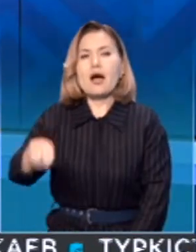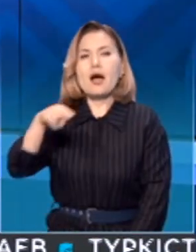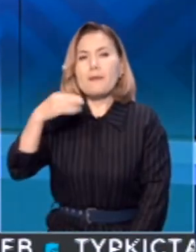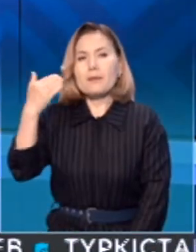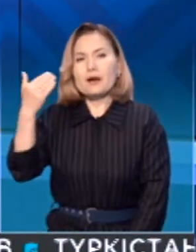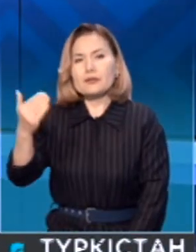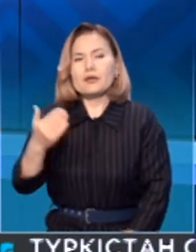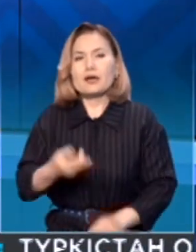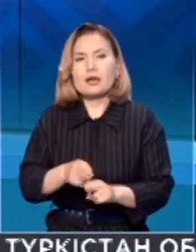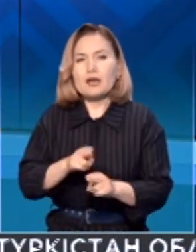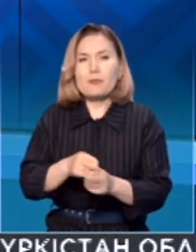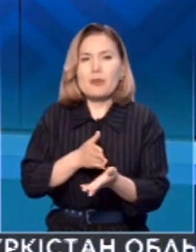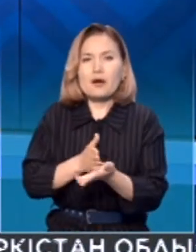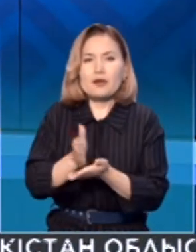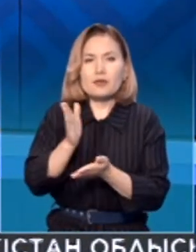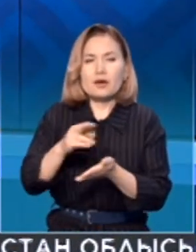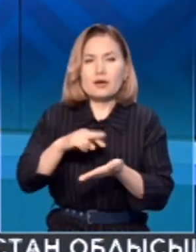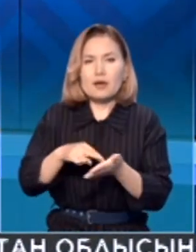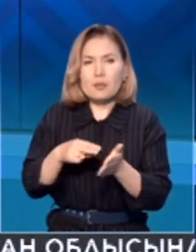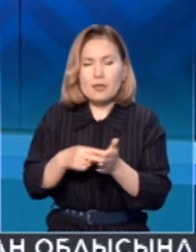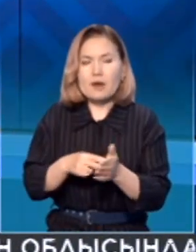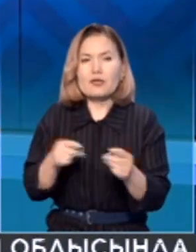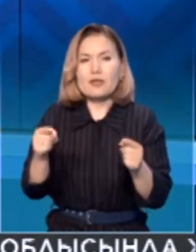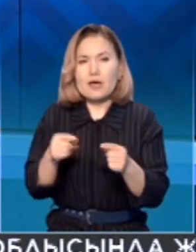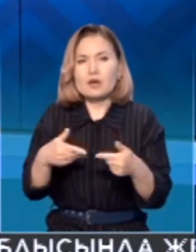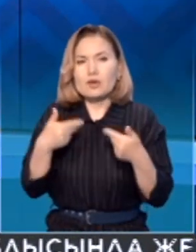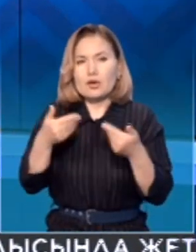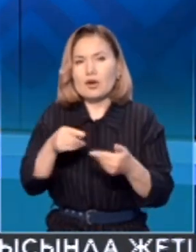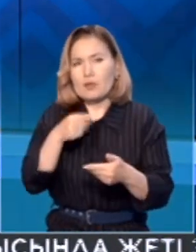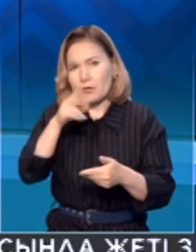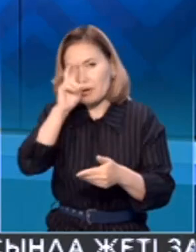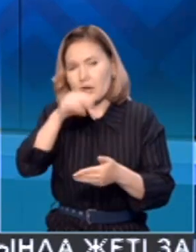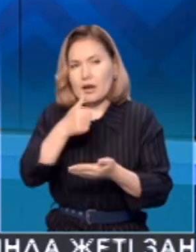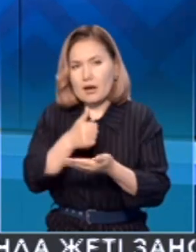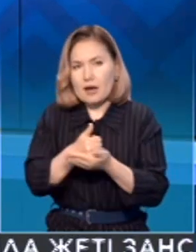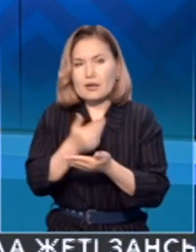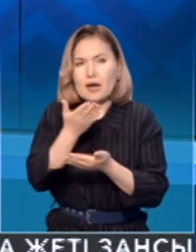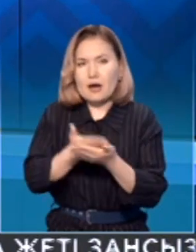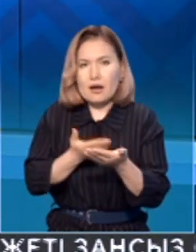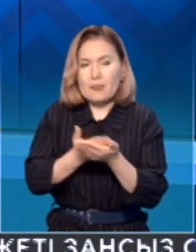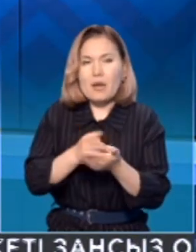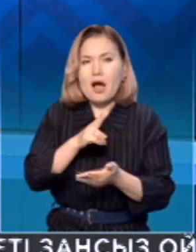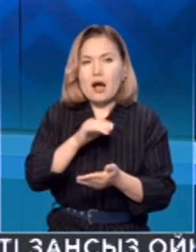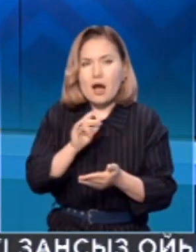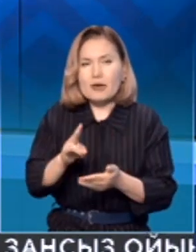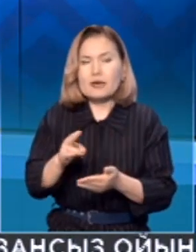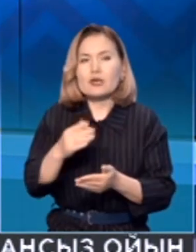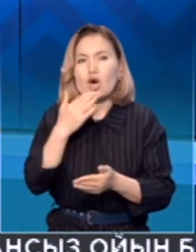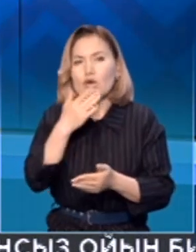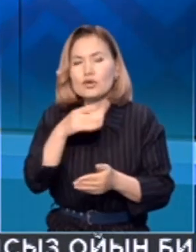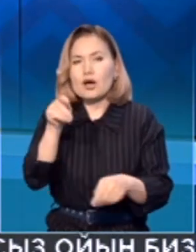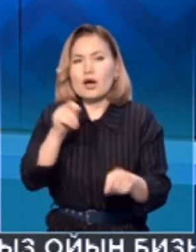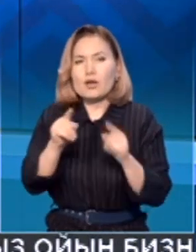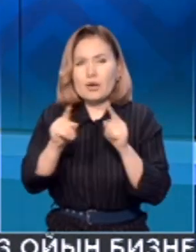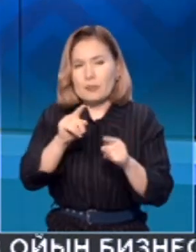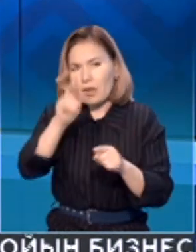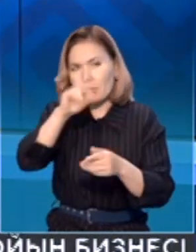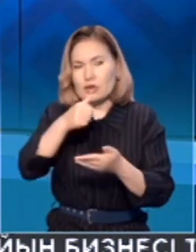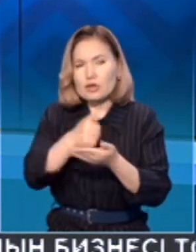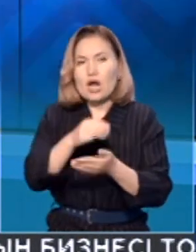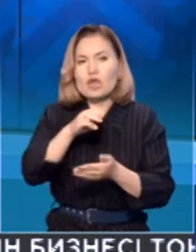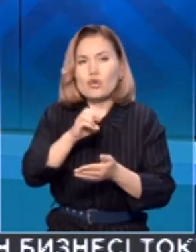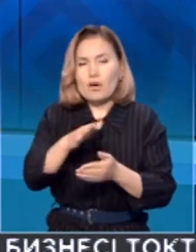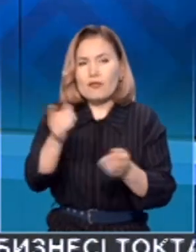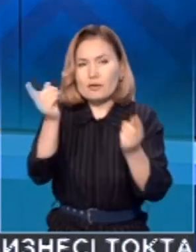Президент жаңа идеологиялық стратегияны іске асырудың нақты қадамдарын ұсынды. Мемлекеттік кеңесші Ерлан Қарин ұлттық құрылтайдағы Қасым Жомарт Тоқаевтың мәлімдемелеріне